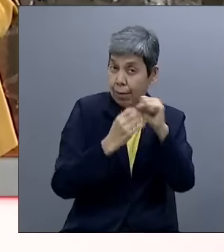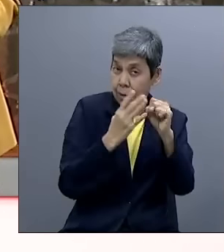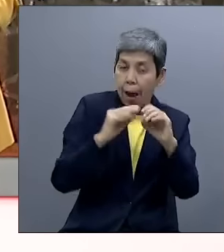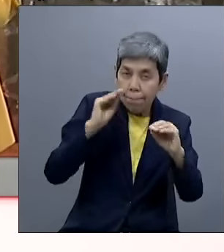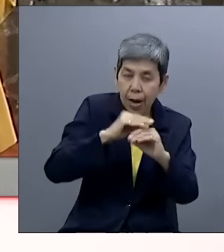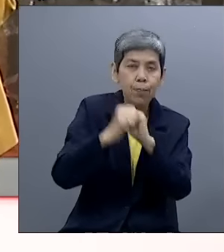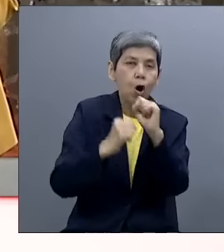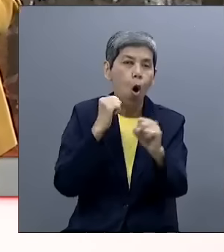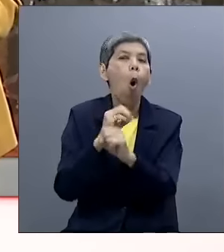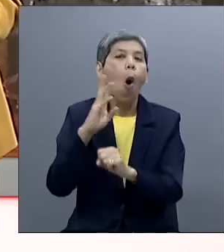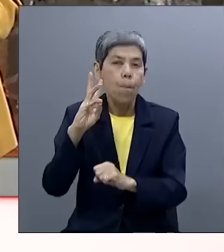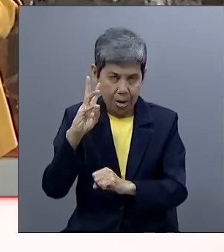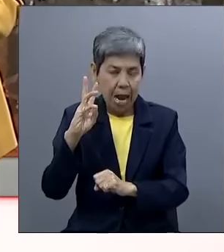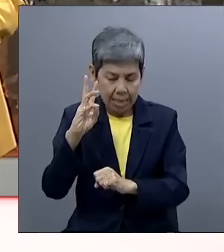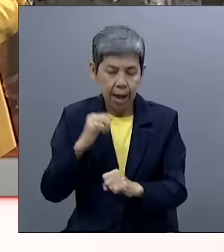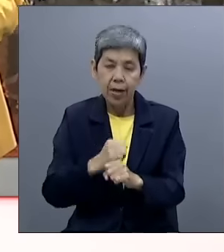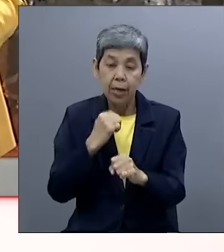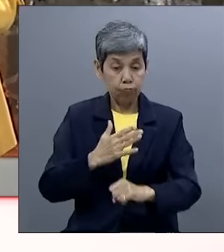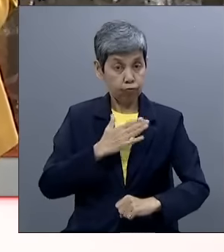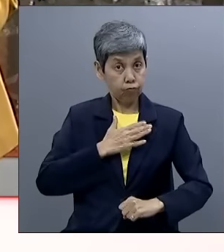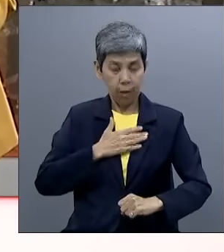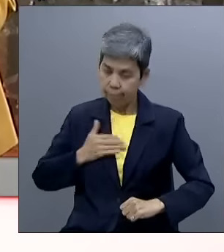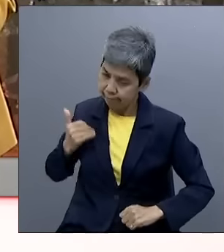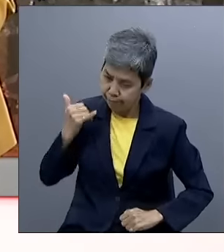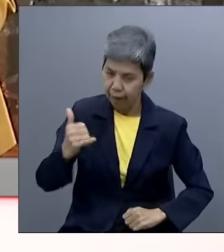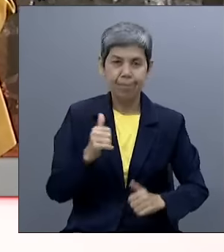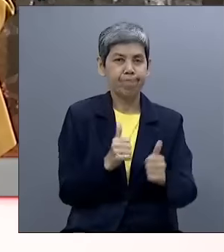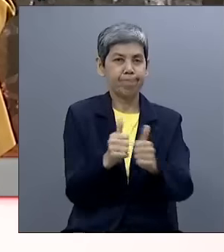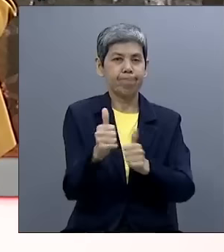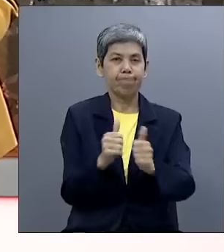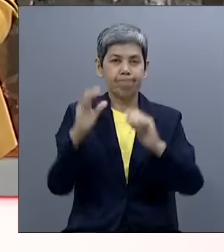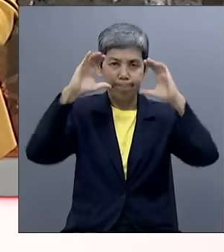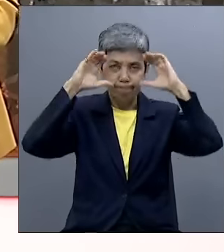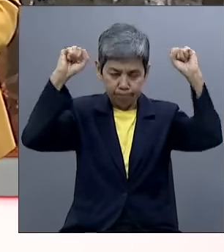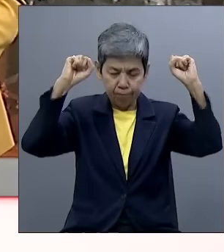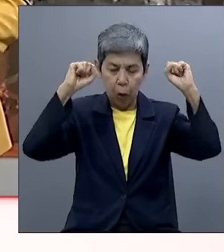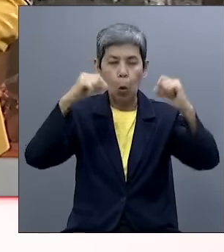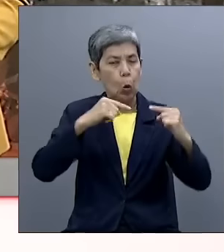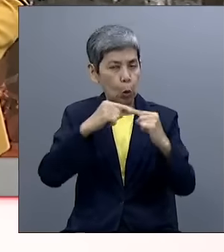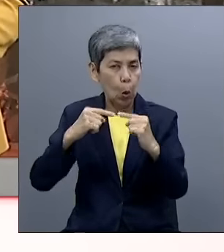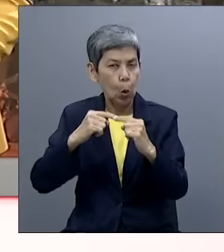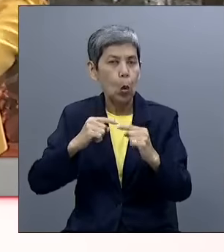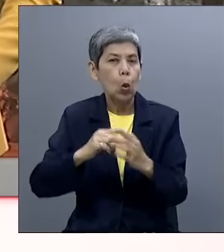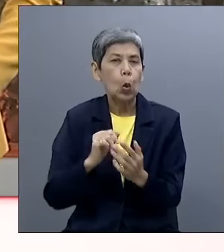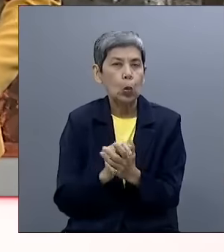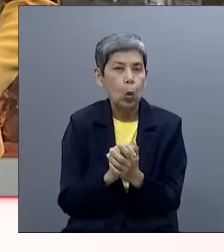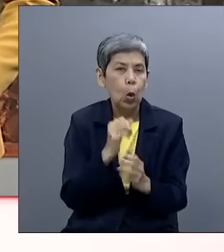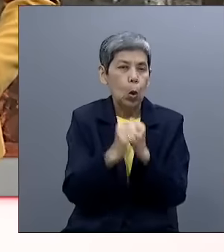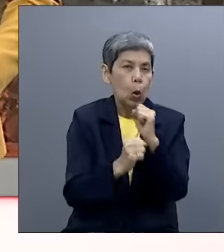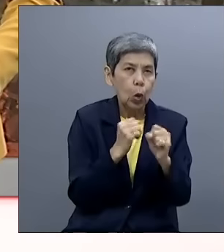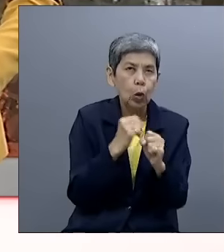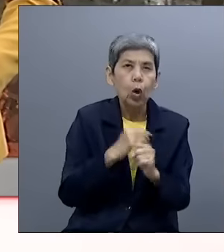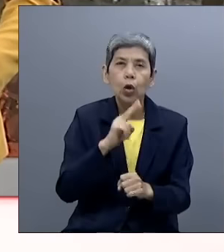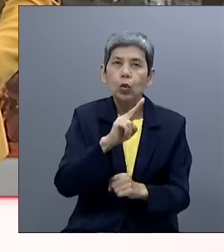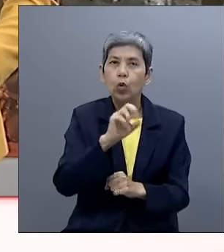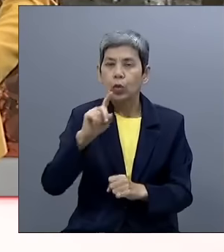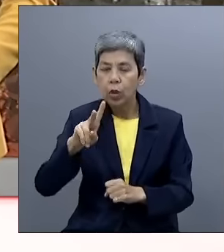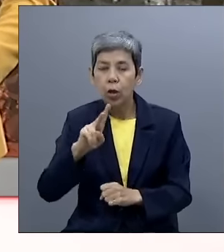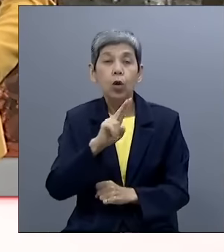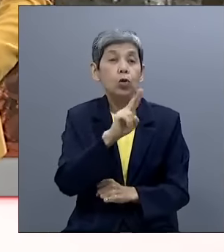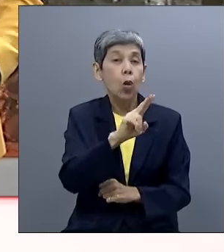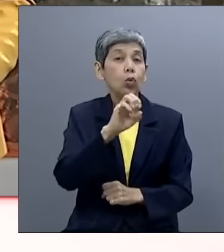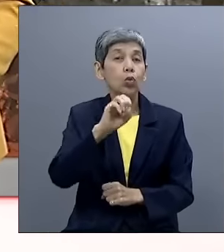เป็น 6ปีและเปิดทางให้ตัวเองสามารถลงชิงเก้าอี้ผู้นำได้เพิ่มอีก 2สมัยนั่นก็คือในปี 2024แล้วก็ปี